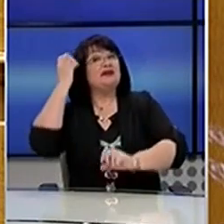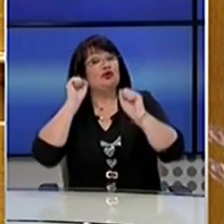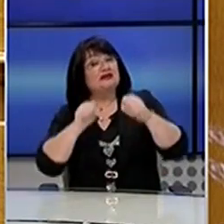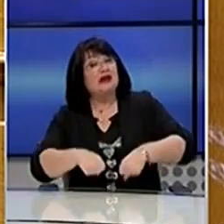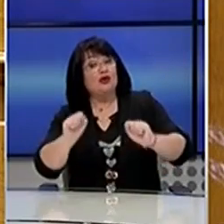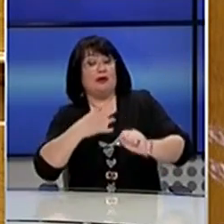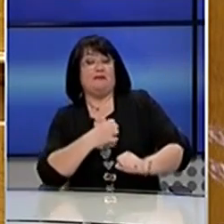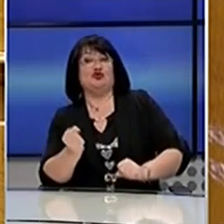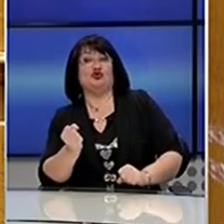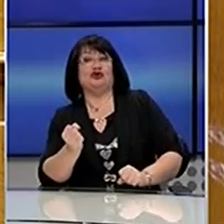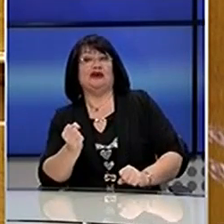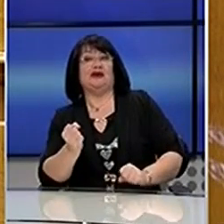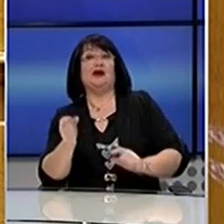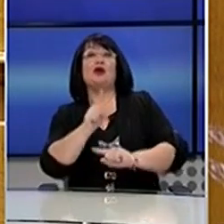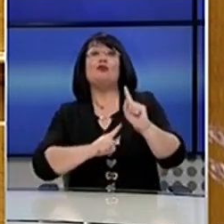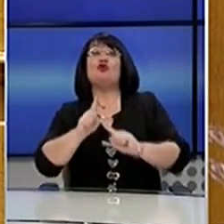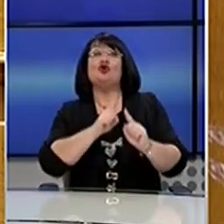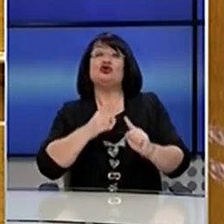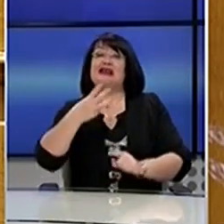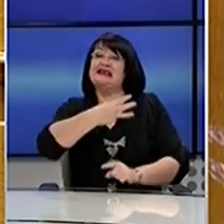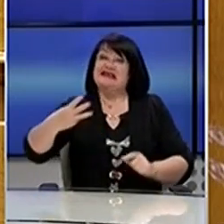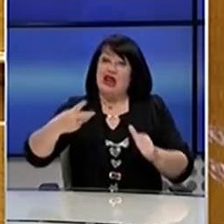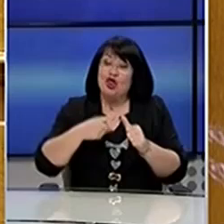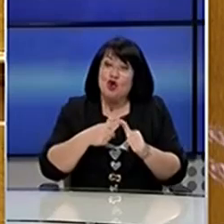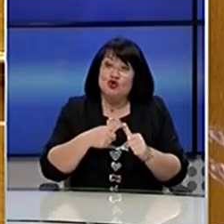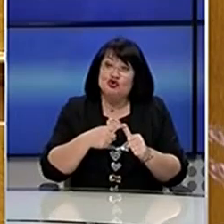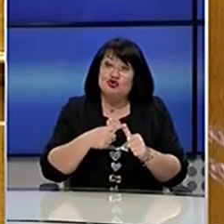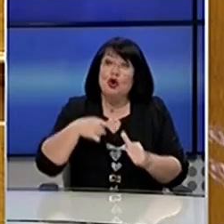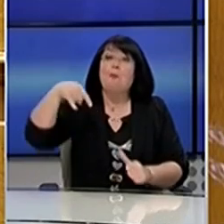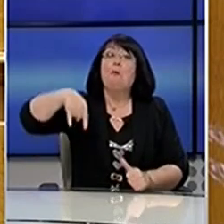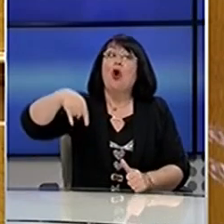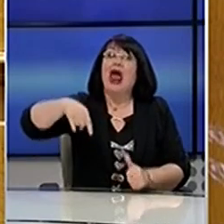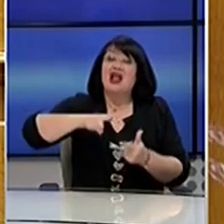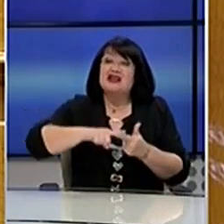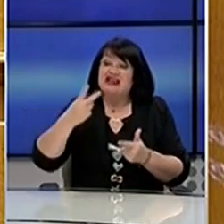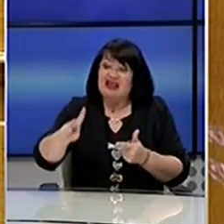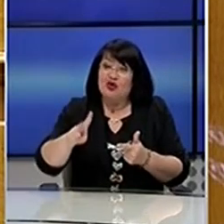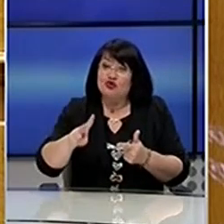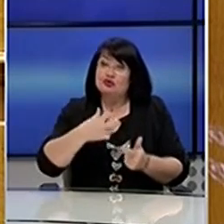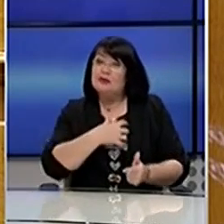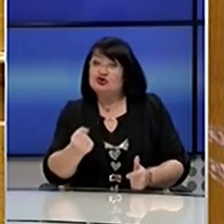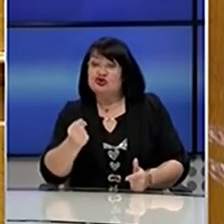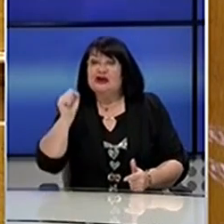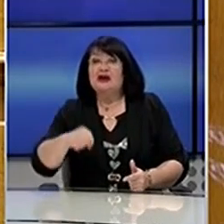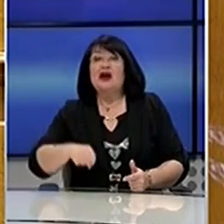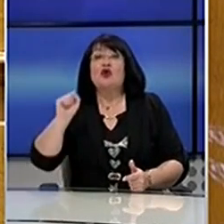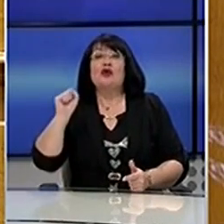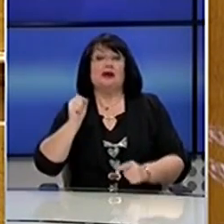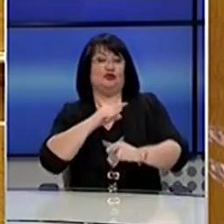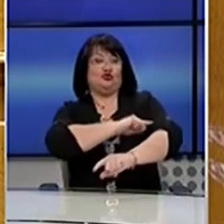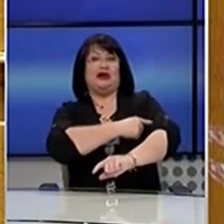Ποιος έχει το πάνω χέρι, ο κύριος Ξανθός, ο κύριος Πολάκης? Εμπιστευόμαστε ή δεν εμπιστευόμαστε τους